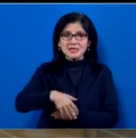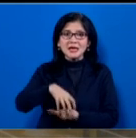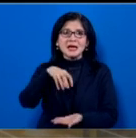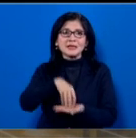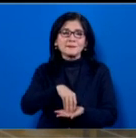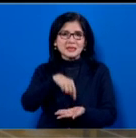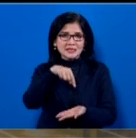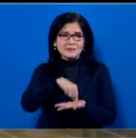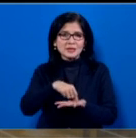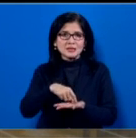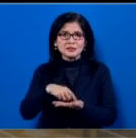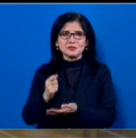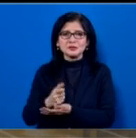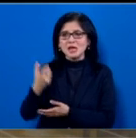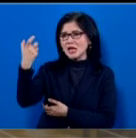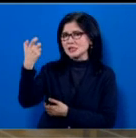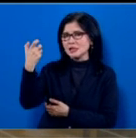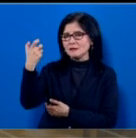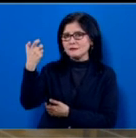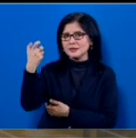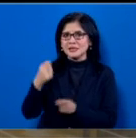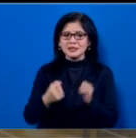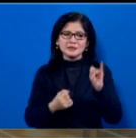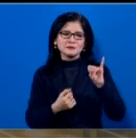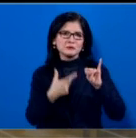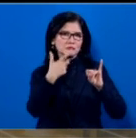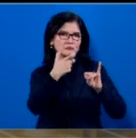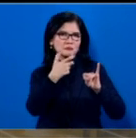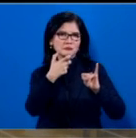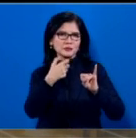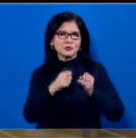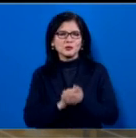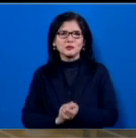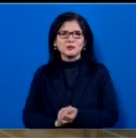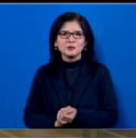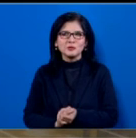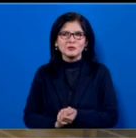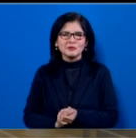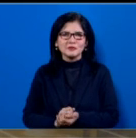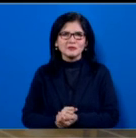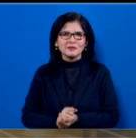atau foto-foto dengan jari ungunya, atau mereka mengambil foto